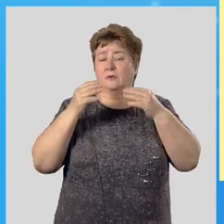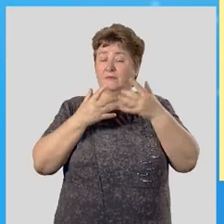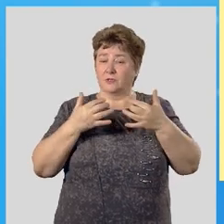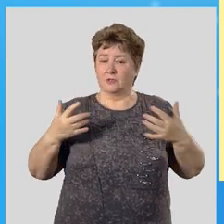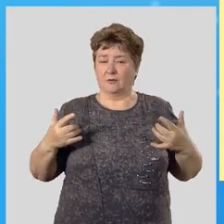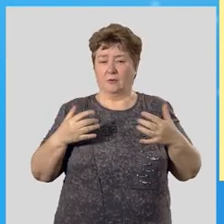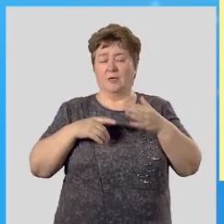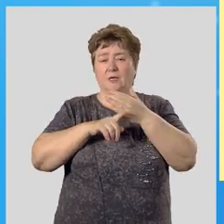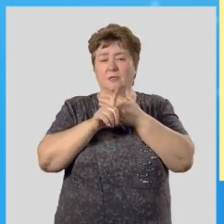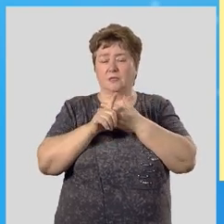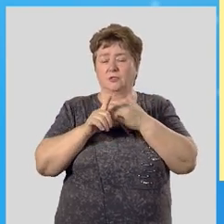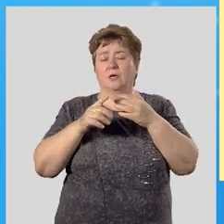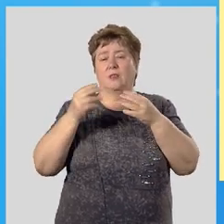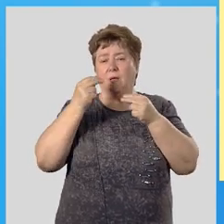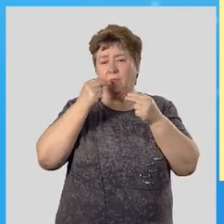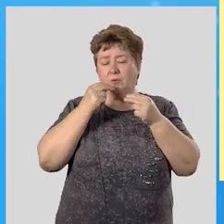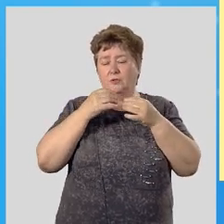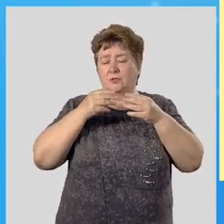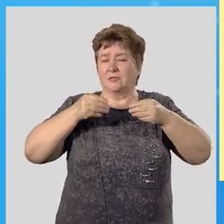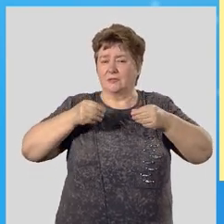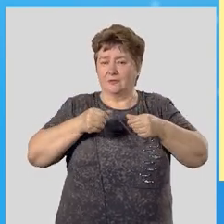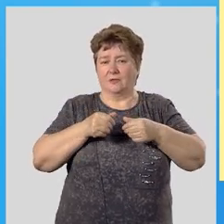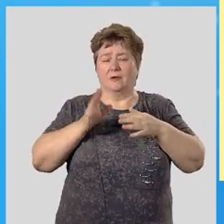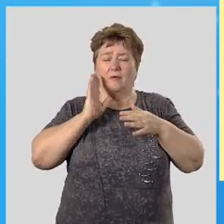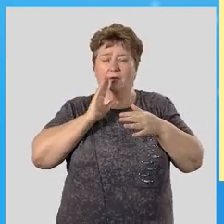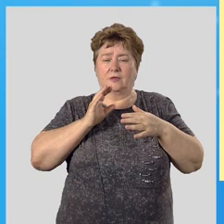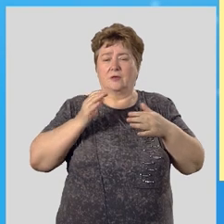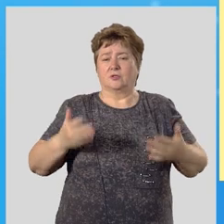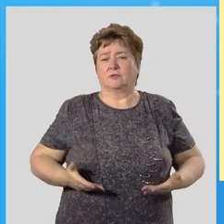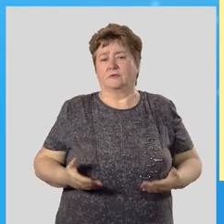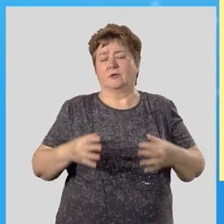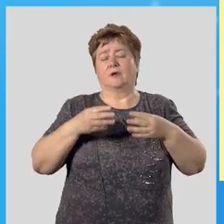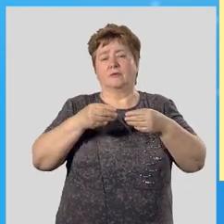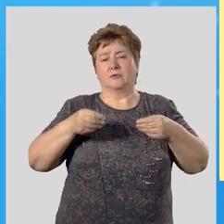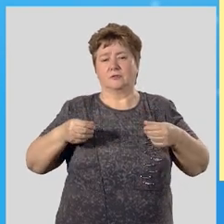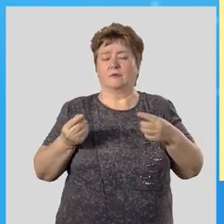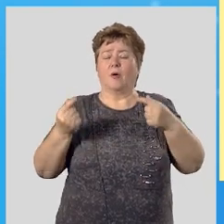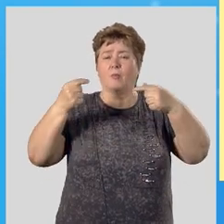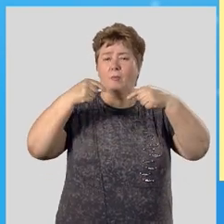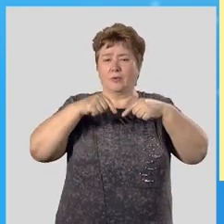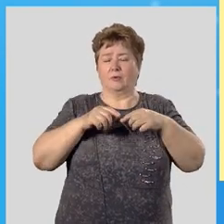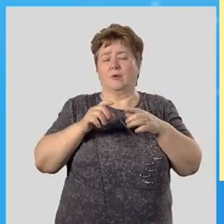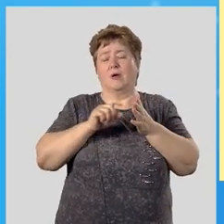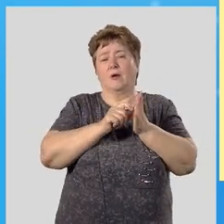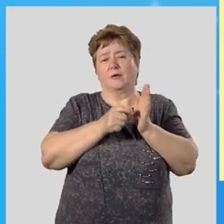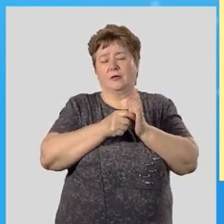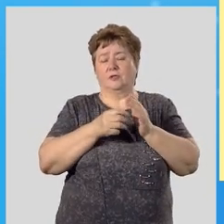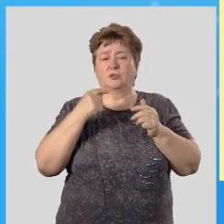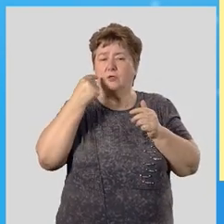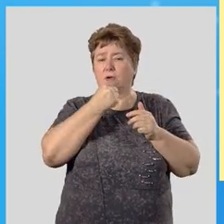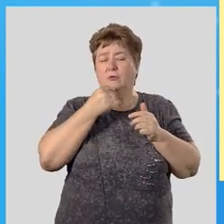веществами. Сначала пища, растворенные в воде органические вещества, попадают в клеточный